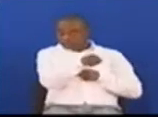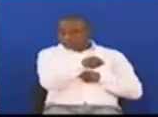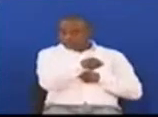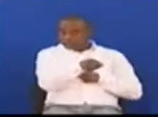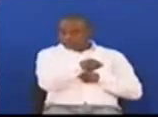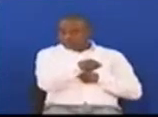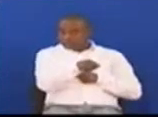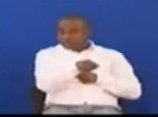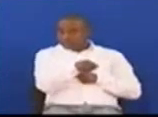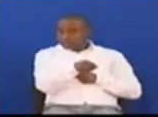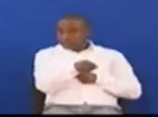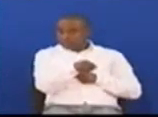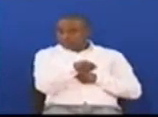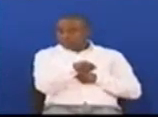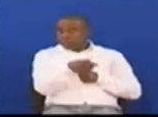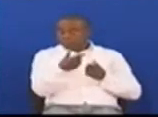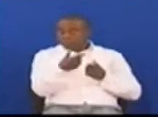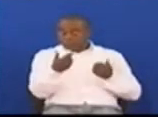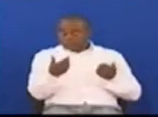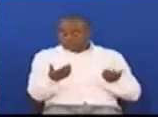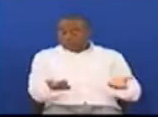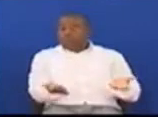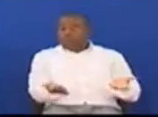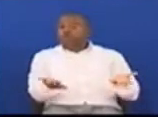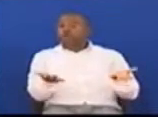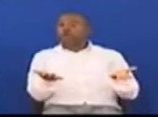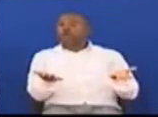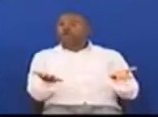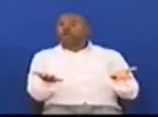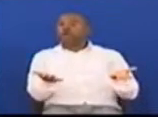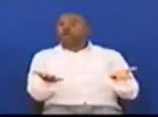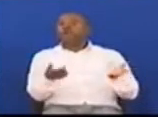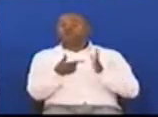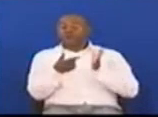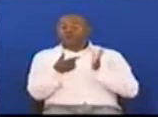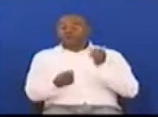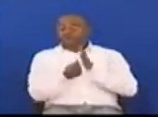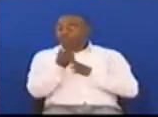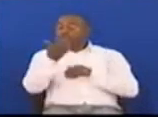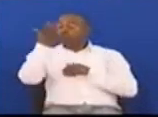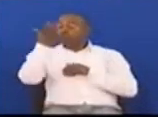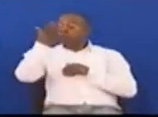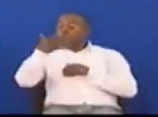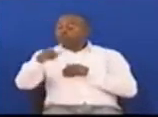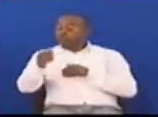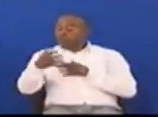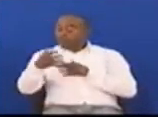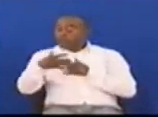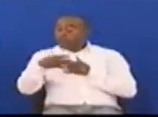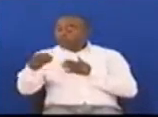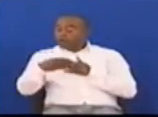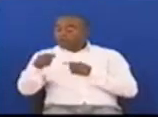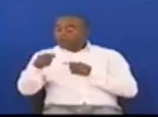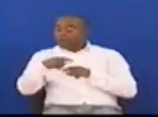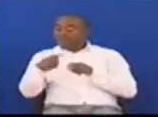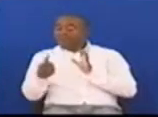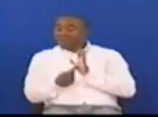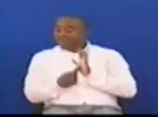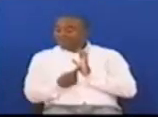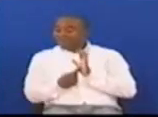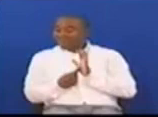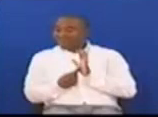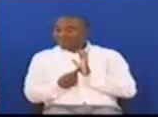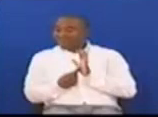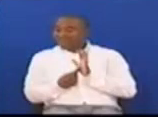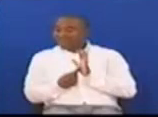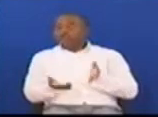tunaweza kupata, kama tunaweza kuuza kwa dola 600 peke yake, tunaweza kuwalisha watu